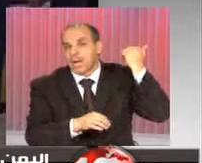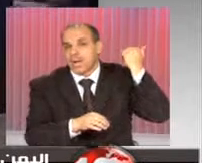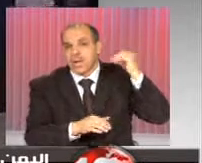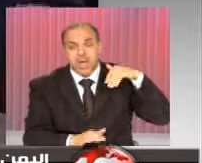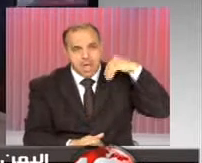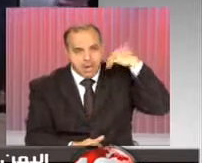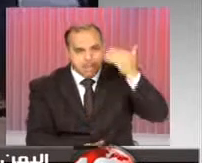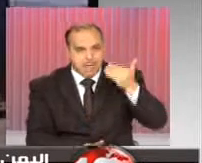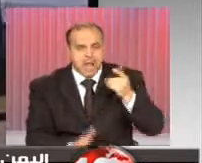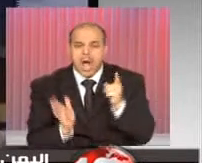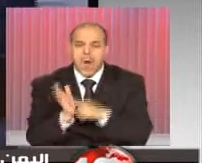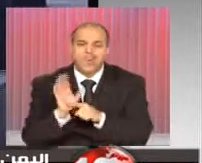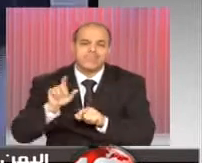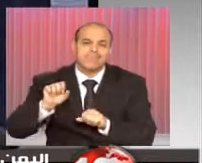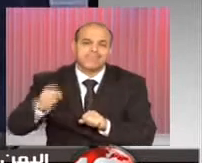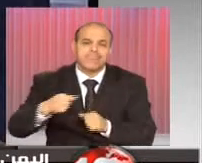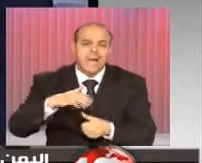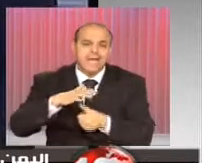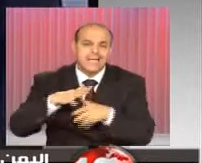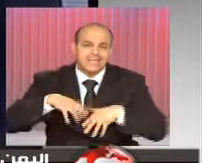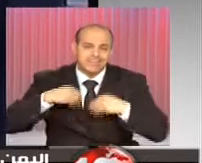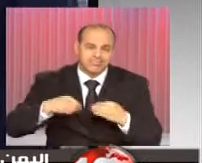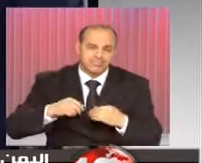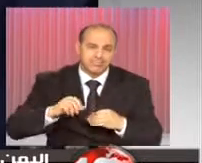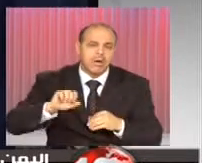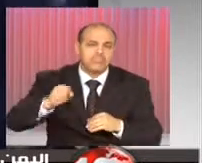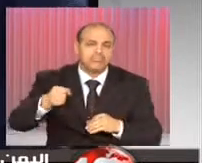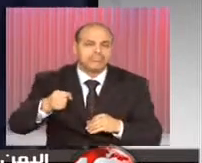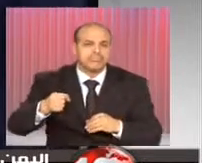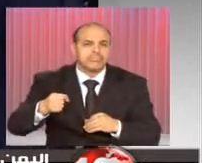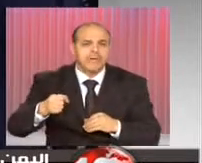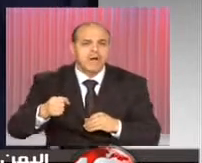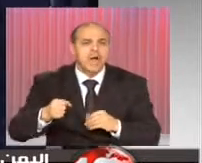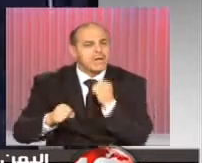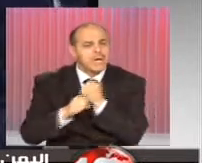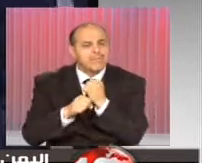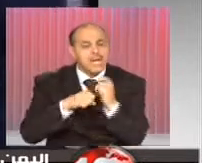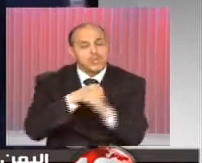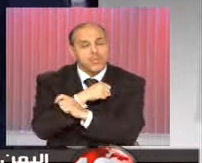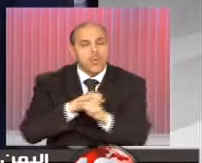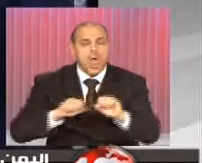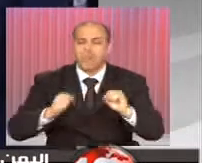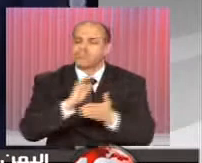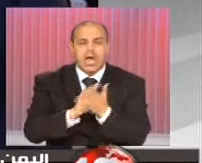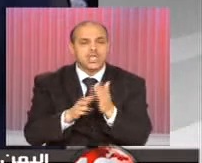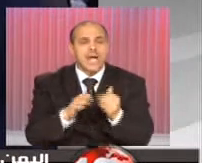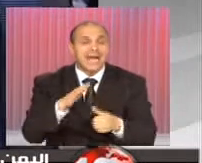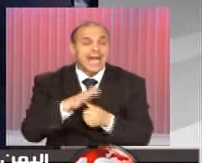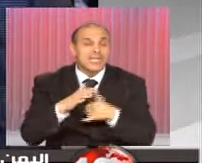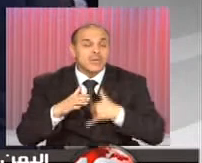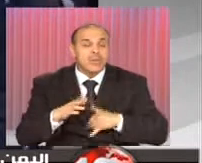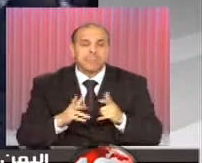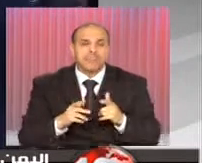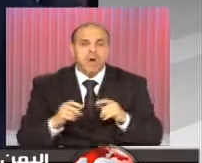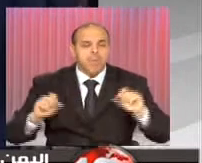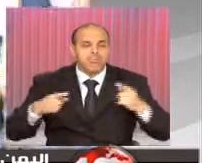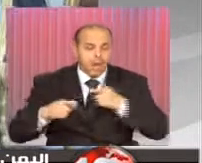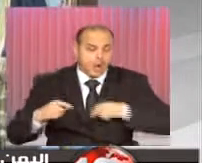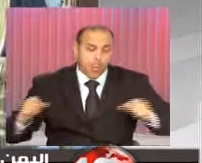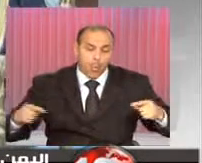بعد إملاء شروطهم على الرئيس المستقيل الذي احتجزوه من الناحية الفعلية الأسبوع الماضي بعدما اشتبكوا مع حراسه